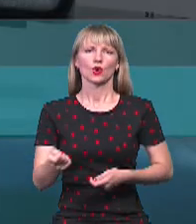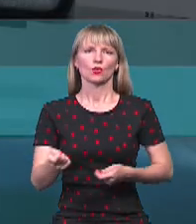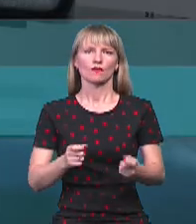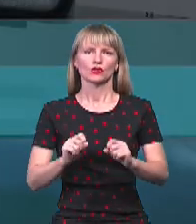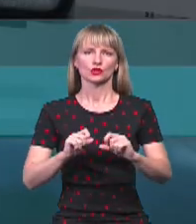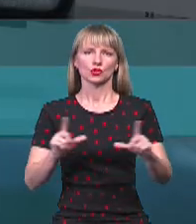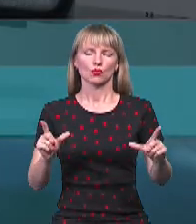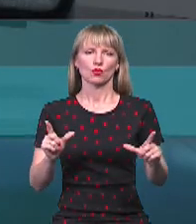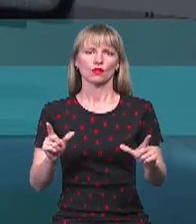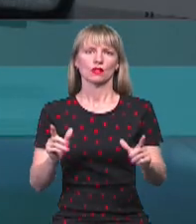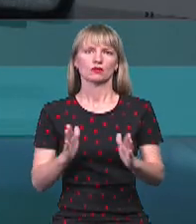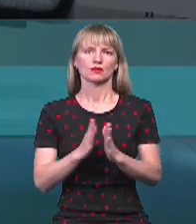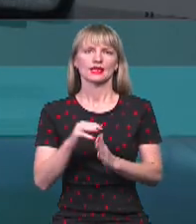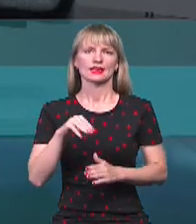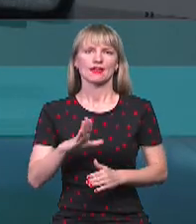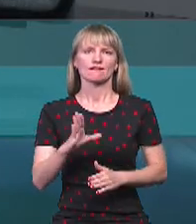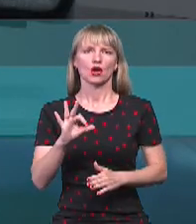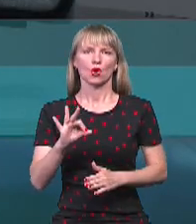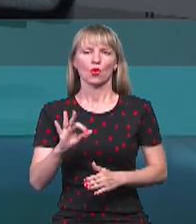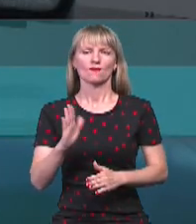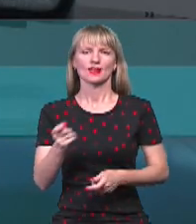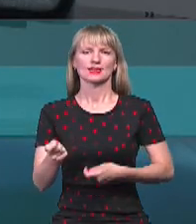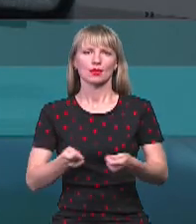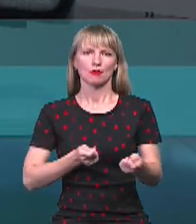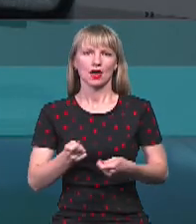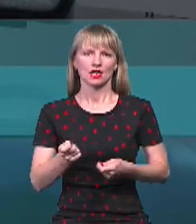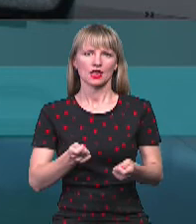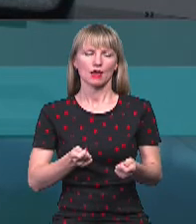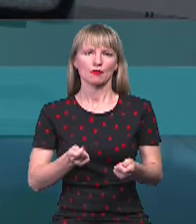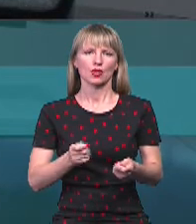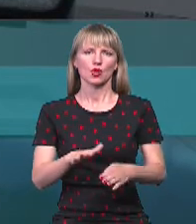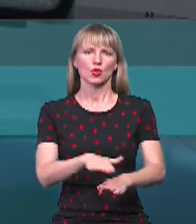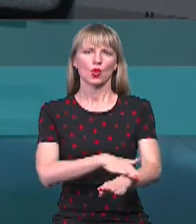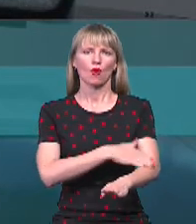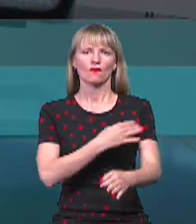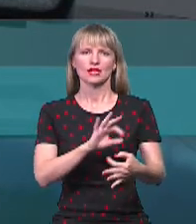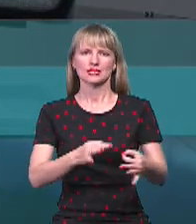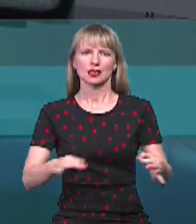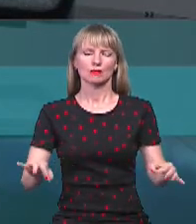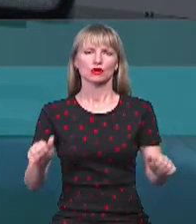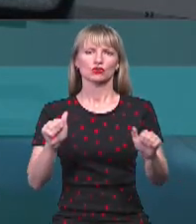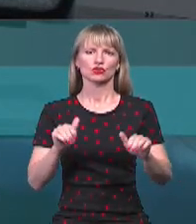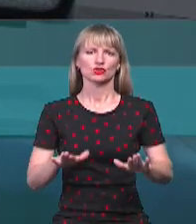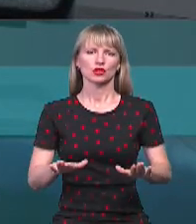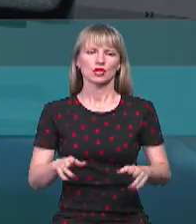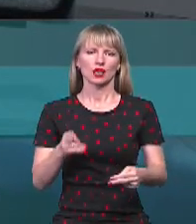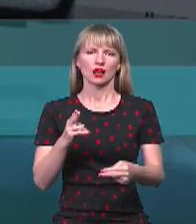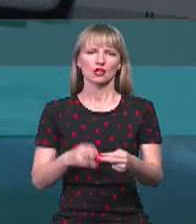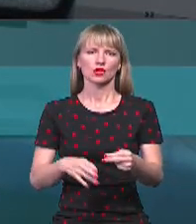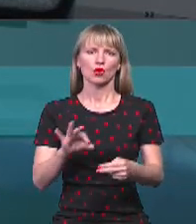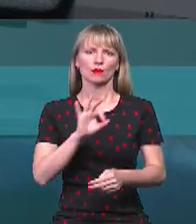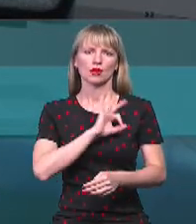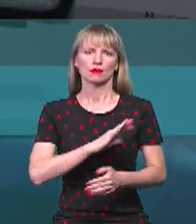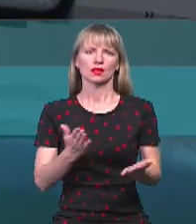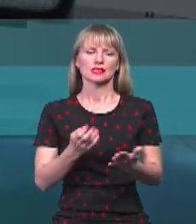руководство школы обращается в ТВО, ТВО в департамент, идет долгая цепочка, решение окончательное о применении